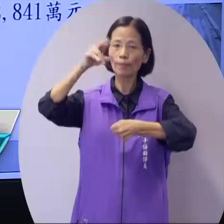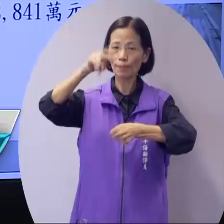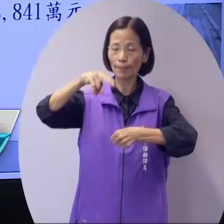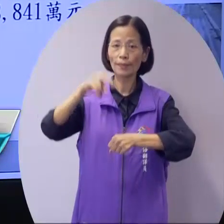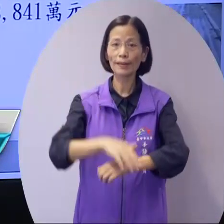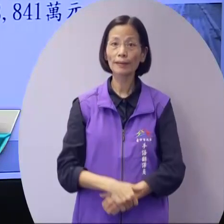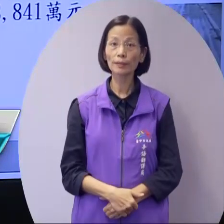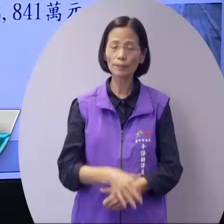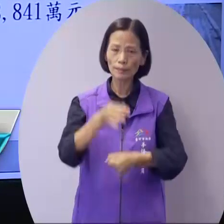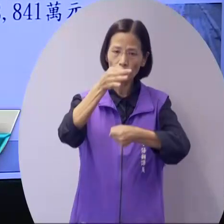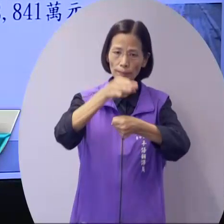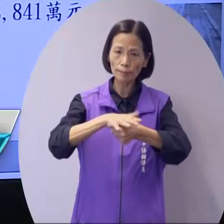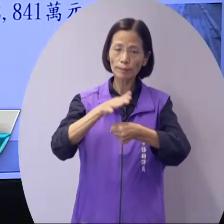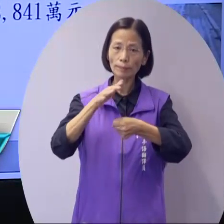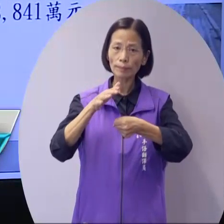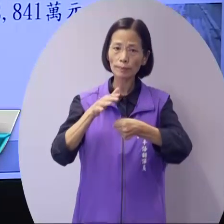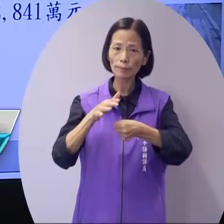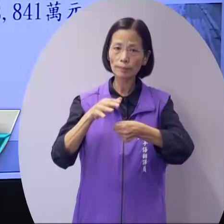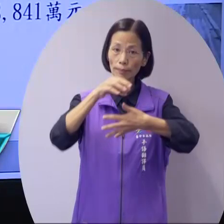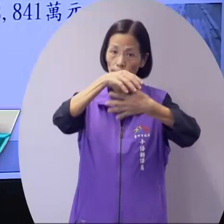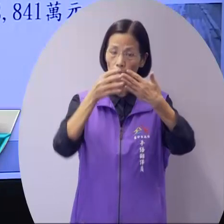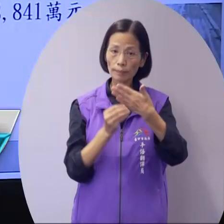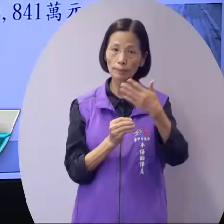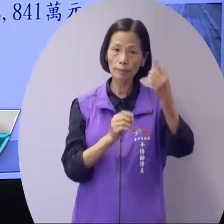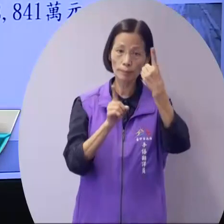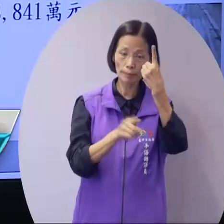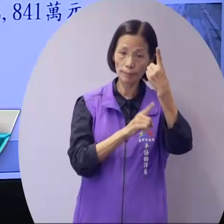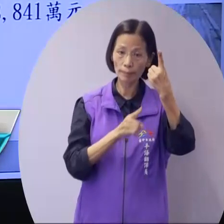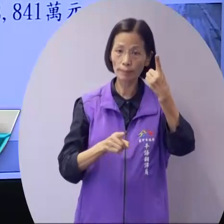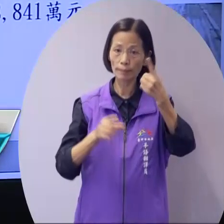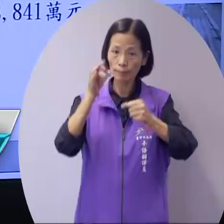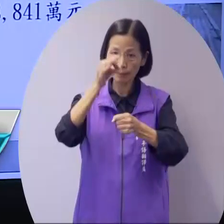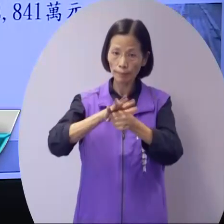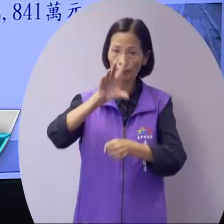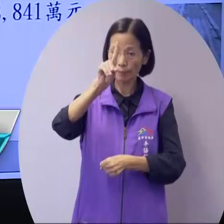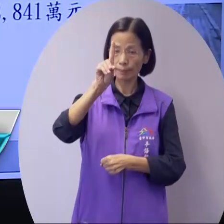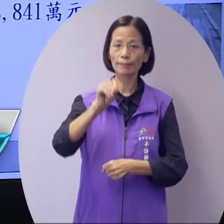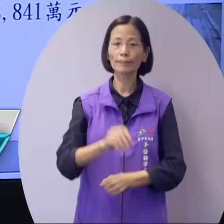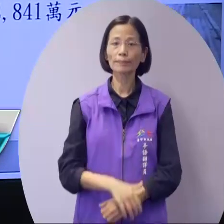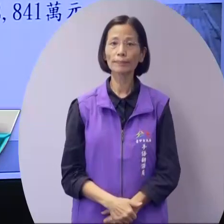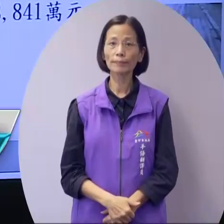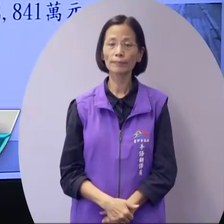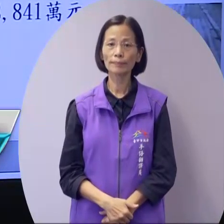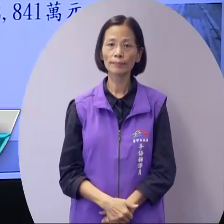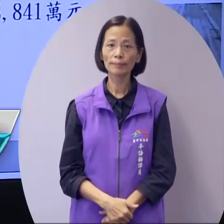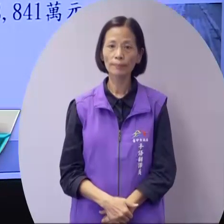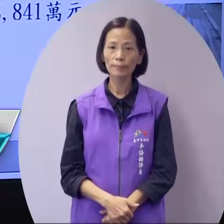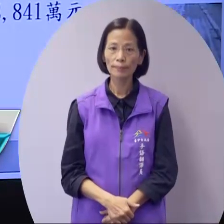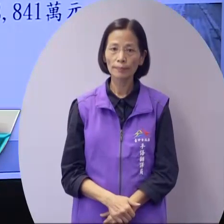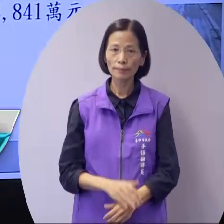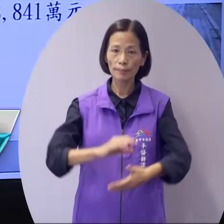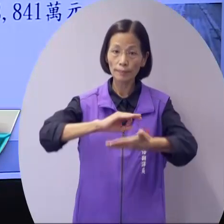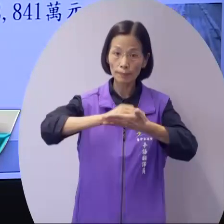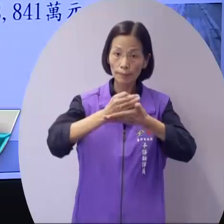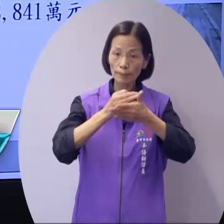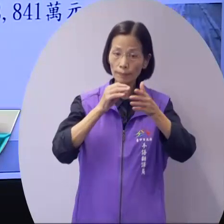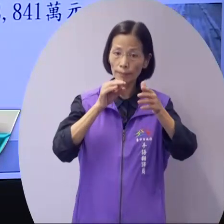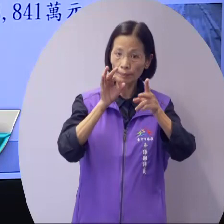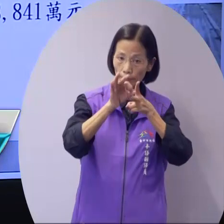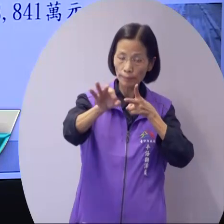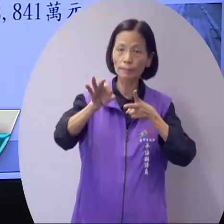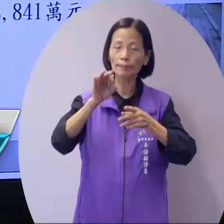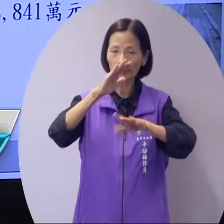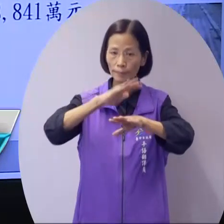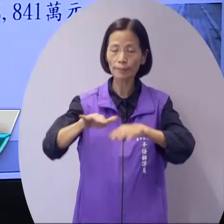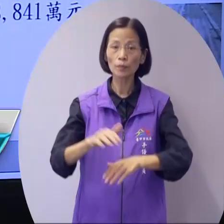象。那补贴基准是每位农民补贴10000元，那是直接汇入农民的账户。